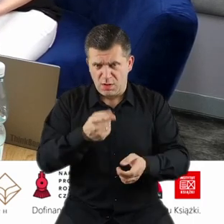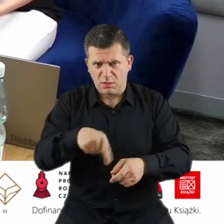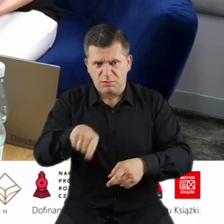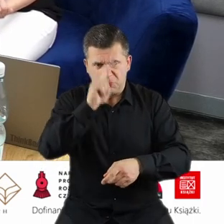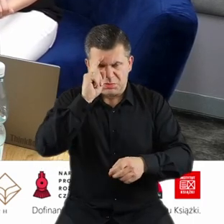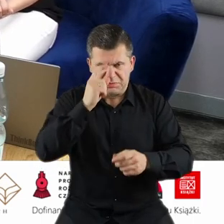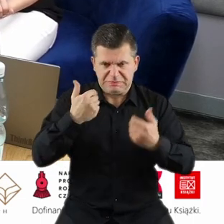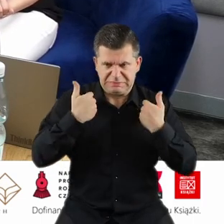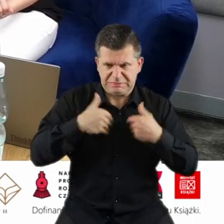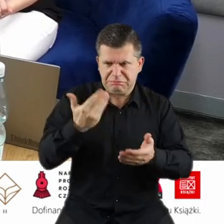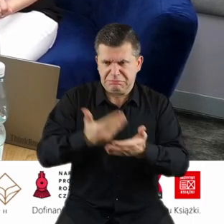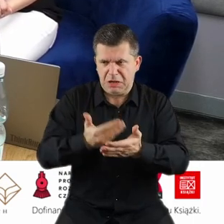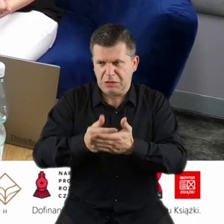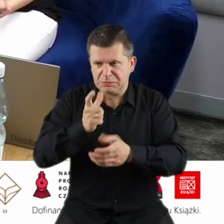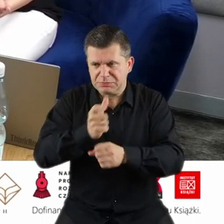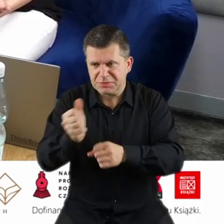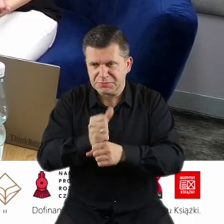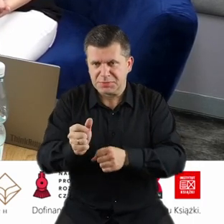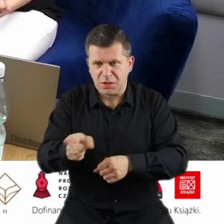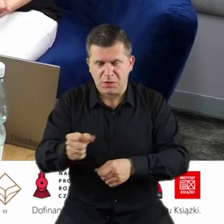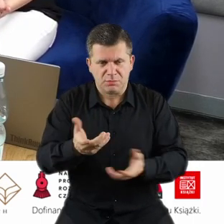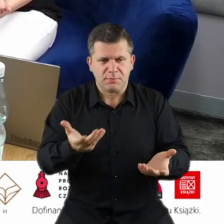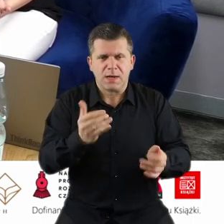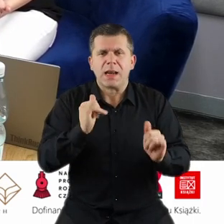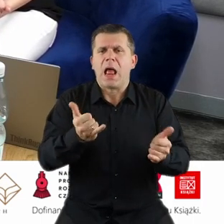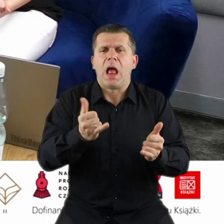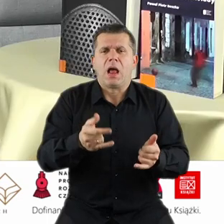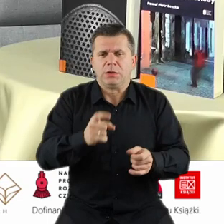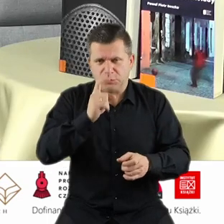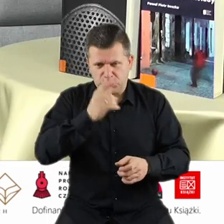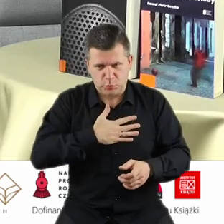nam uwierzyć w dobre intencje drugiego człowieka?